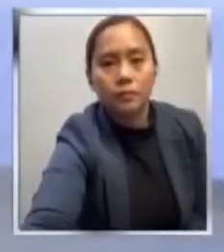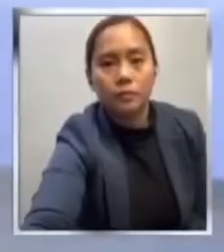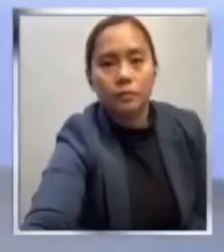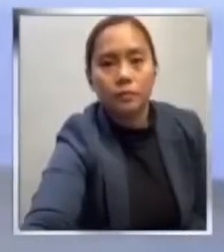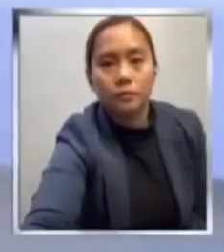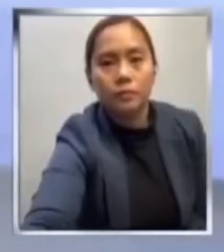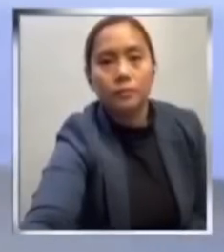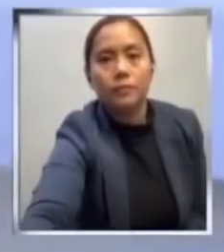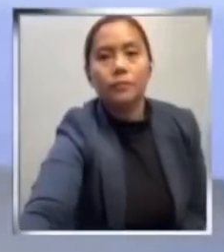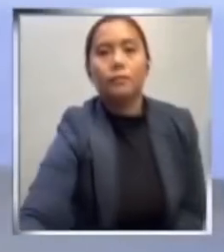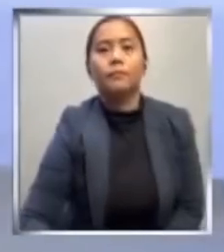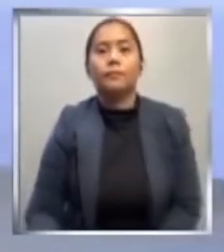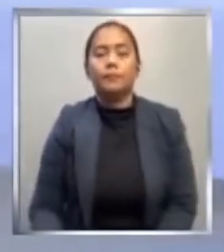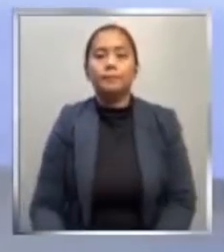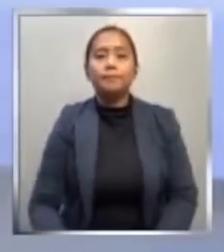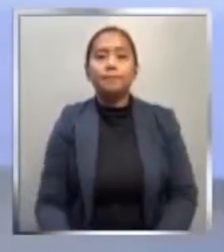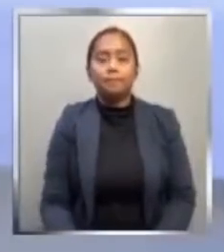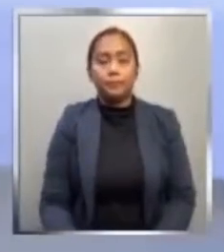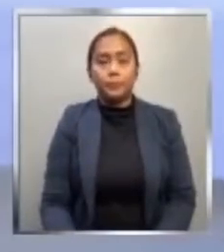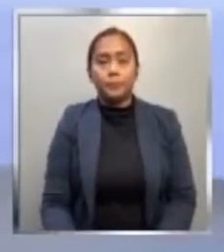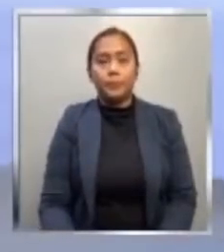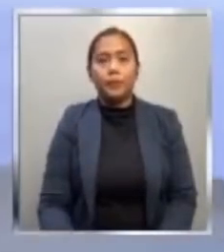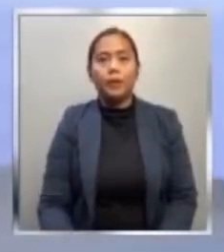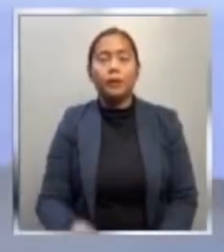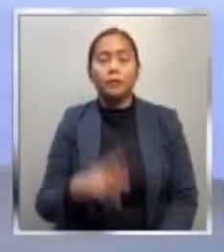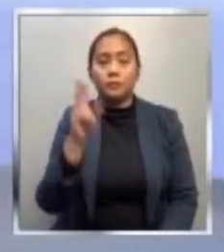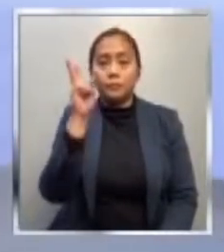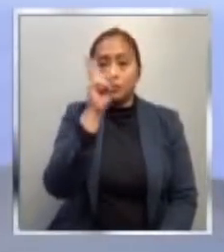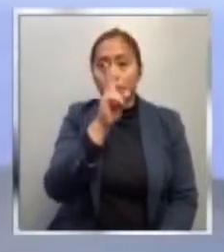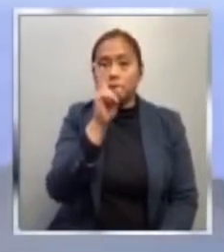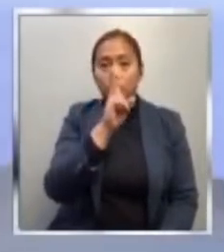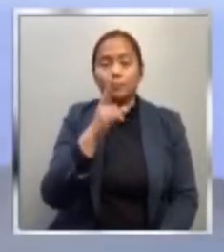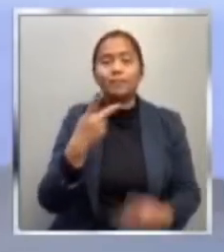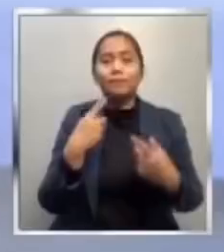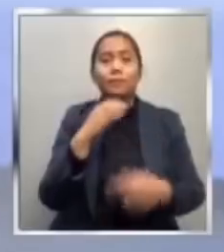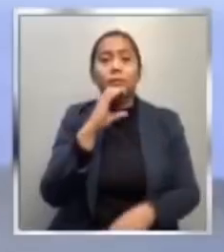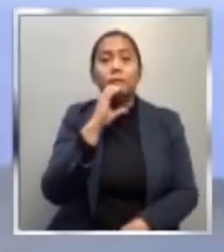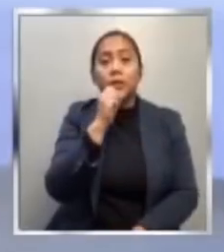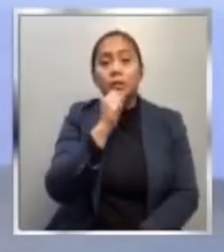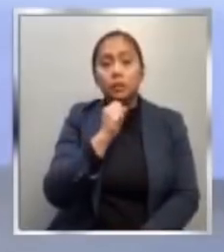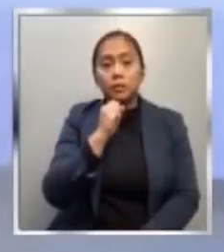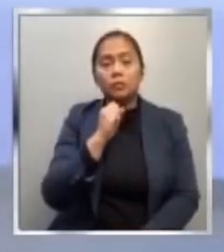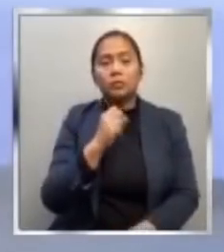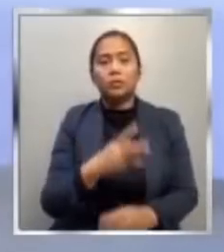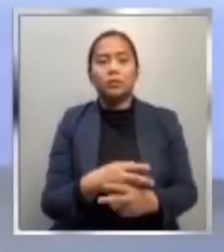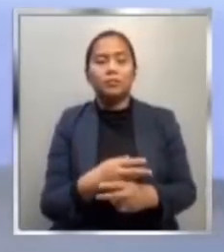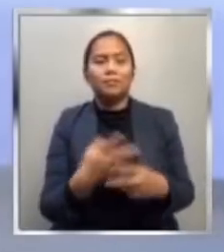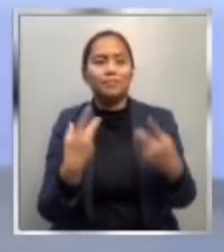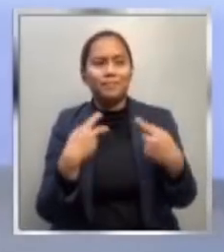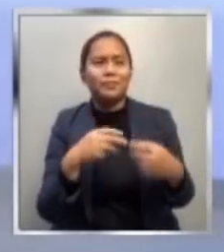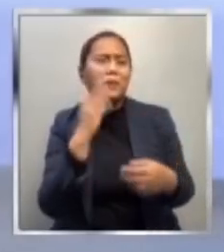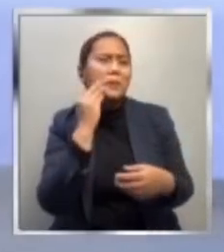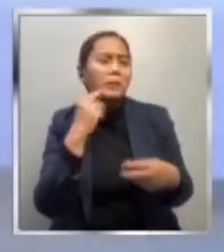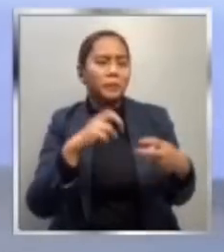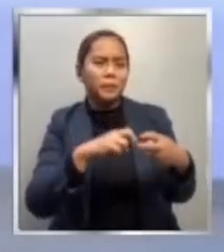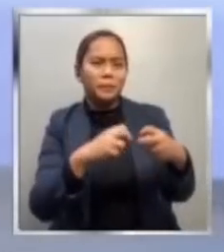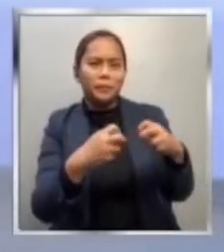TV 1, Western Visayas. May mga senior citizen daw na nahirapan bumoto dyan. John, ano ng